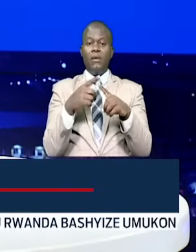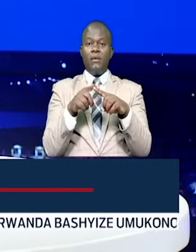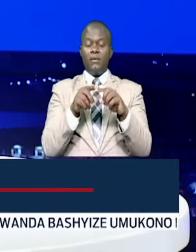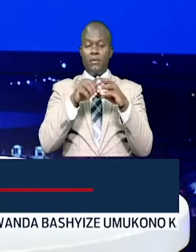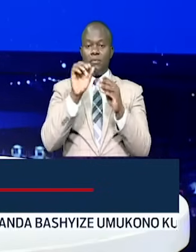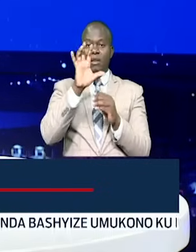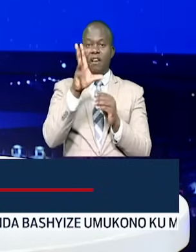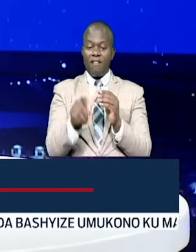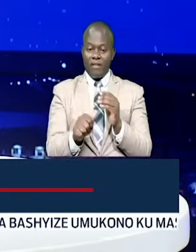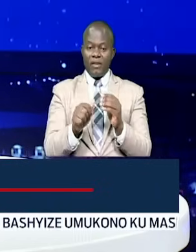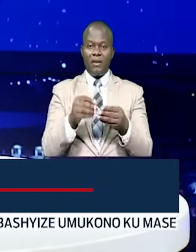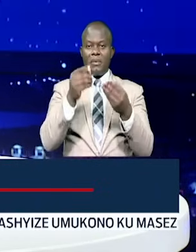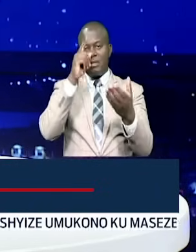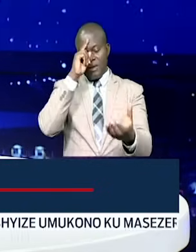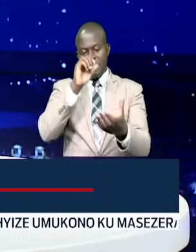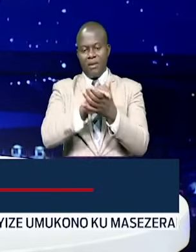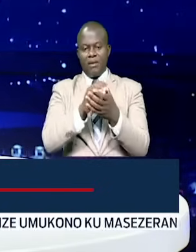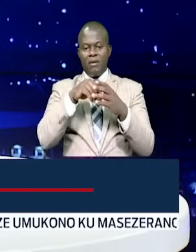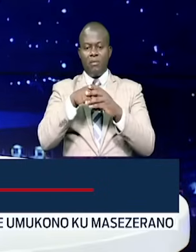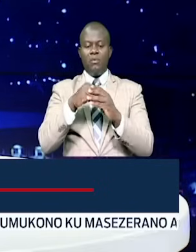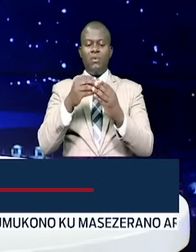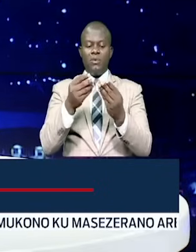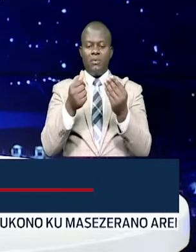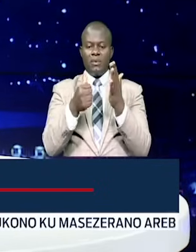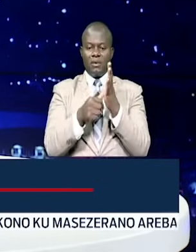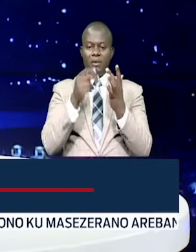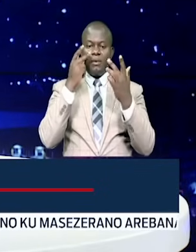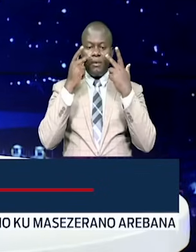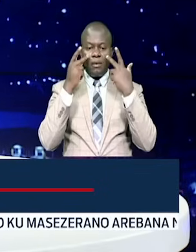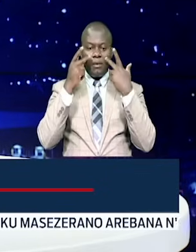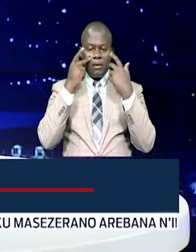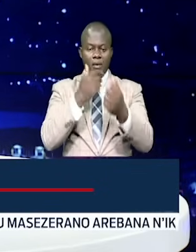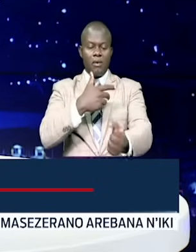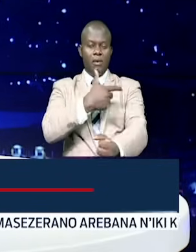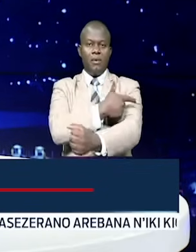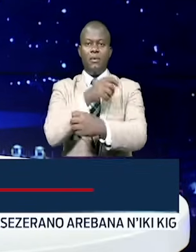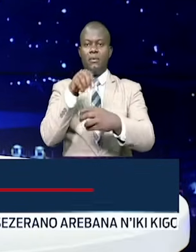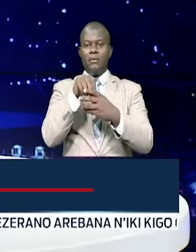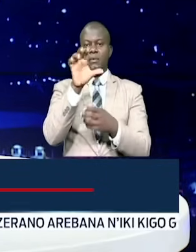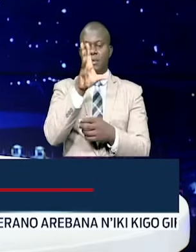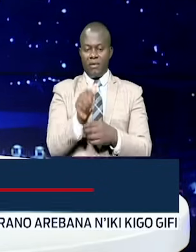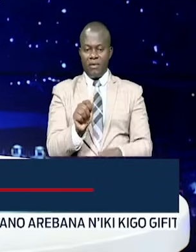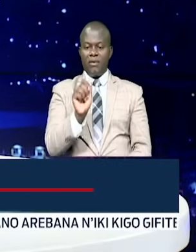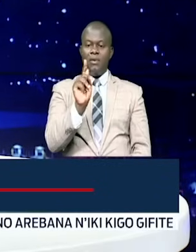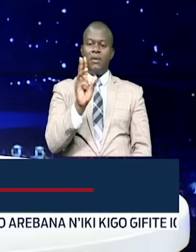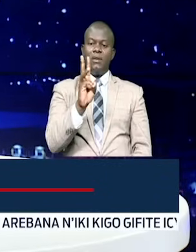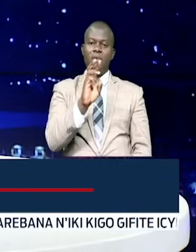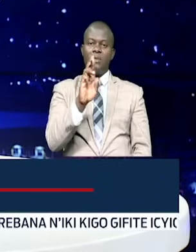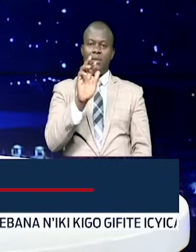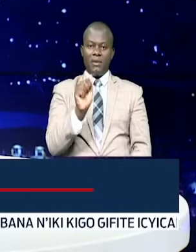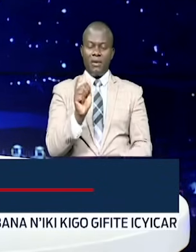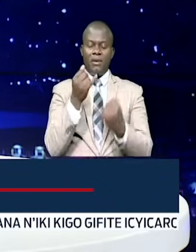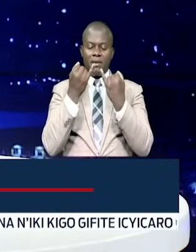muri Afurika bitanga icyizere mu kuziba icyuho cyo kubona inkingo kuri uyu mugabane. Mugenzi wacu Kwizera John Patrick